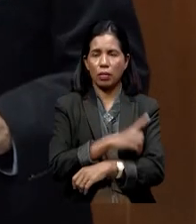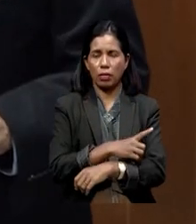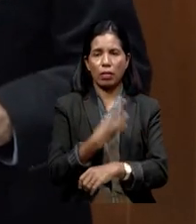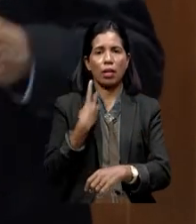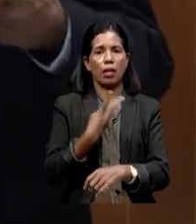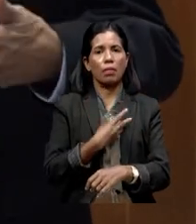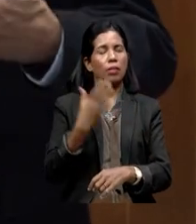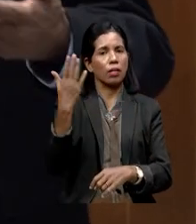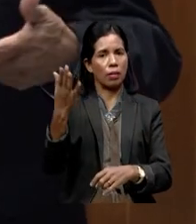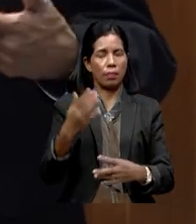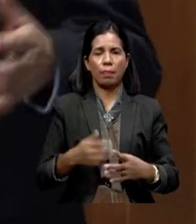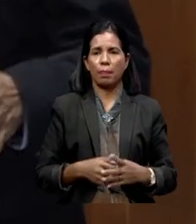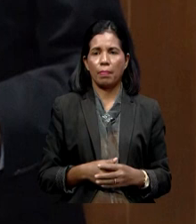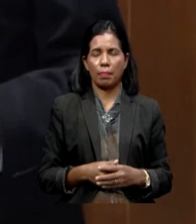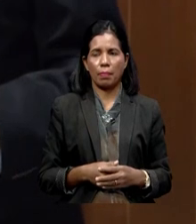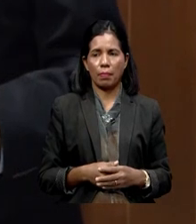referend